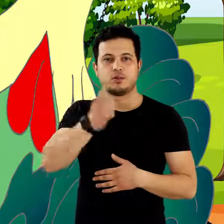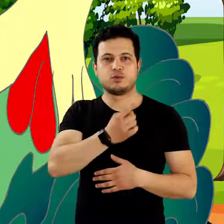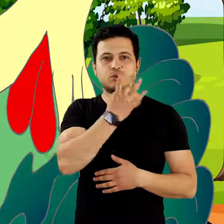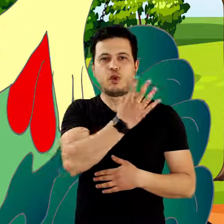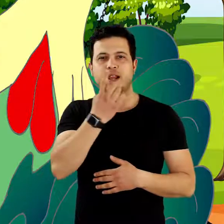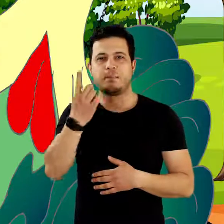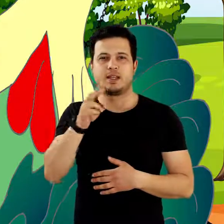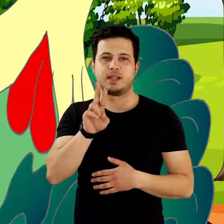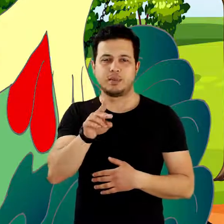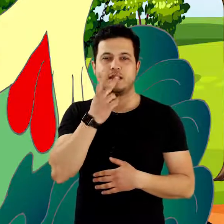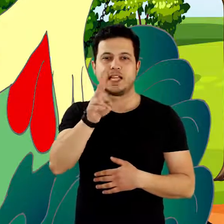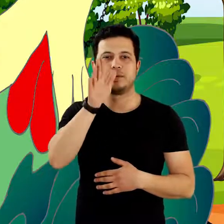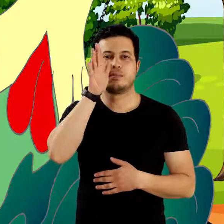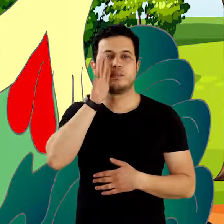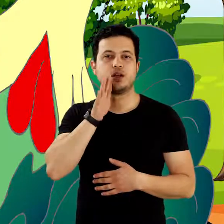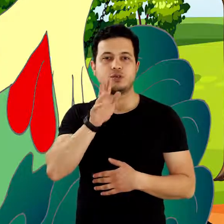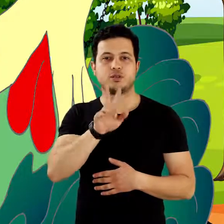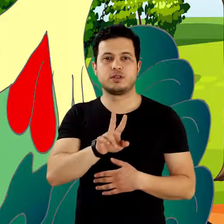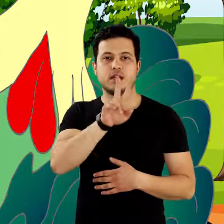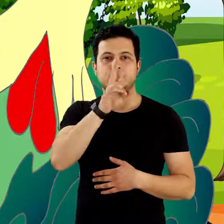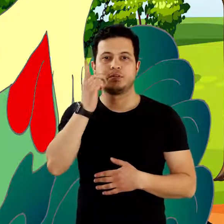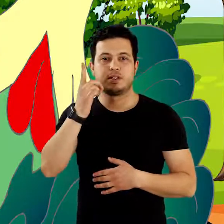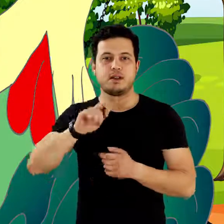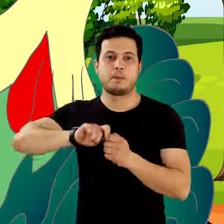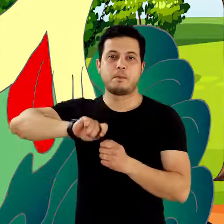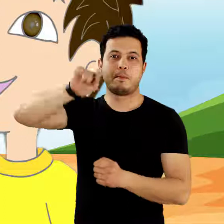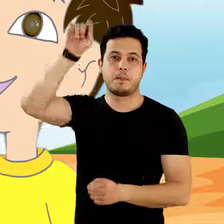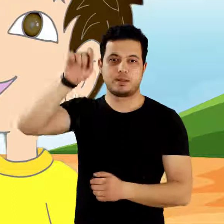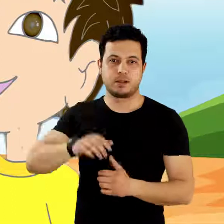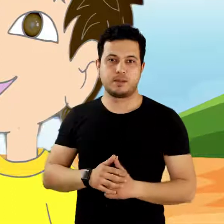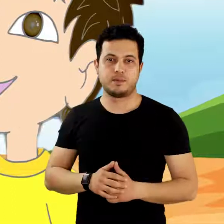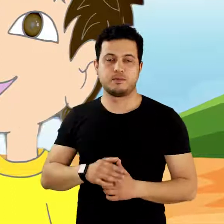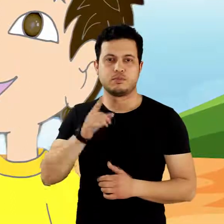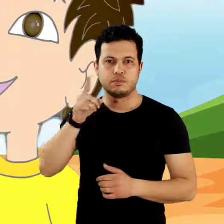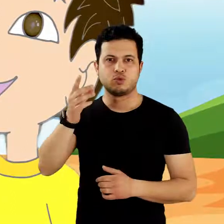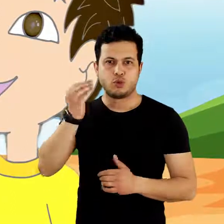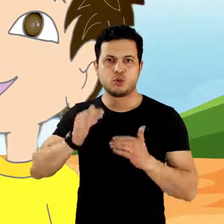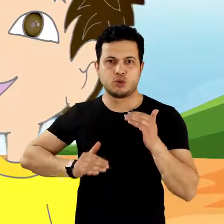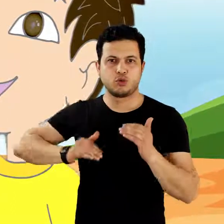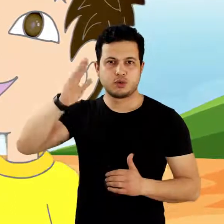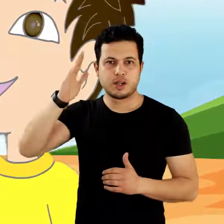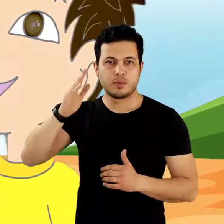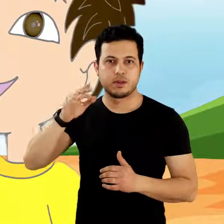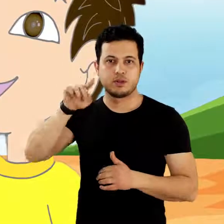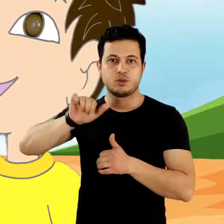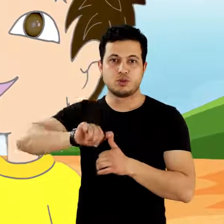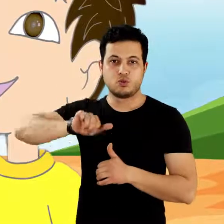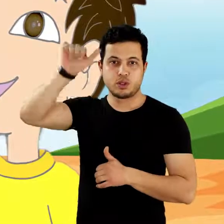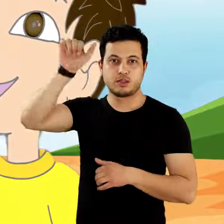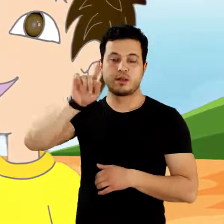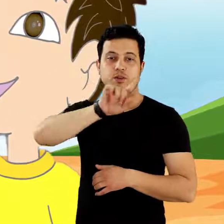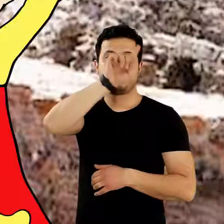Yani 2571 metre. O kadar yüksek mi? Uzansak gökyüzüne değer miyiz